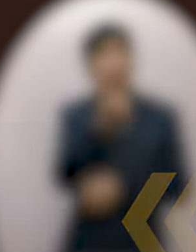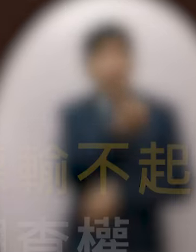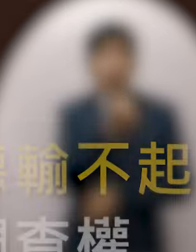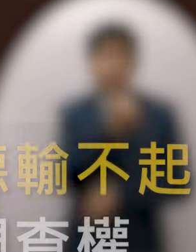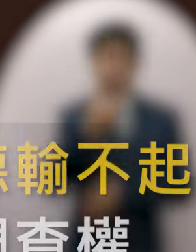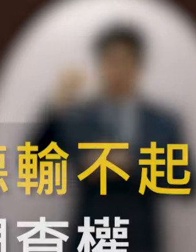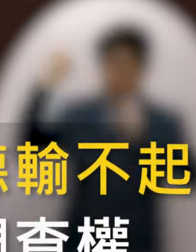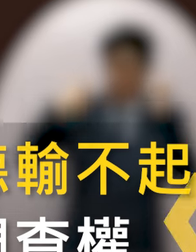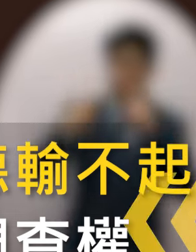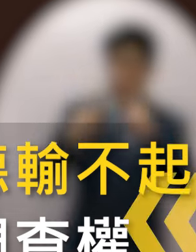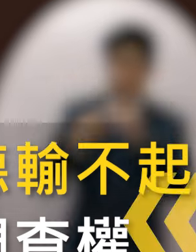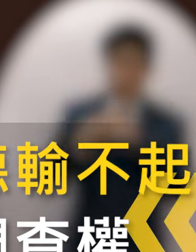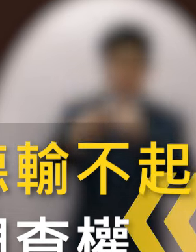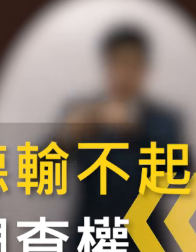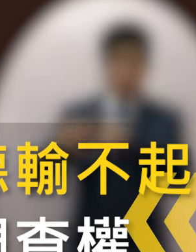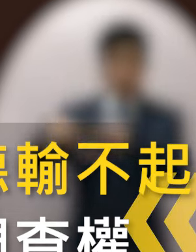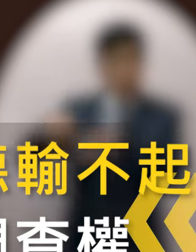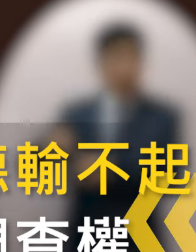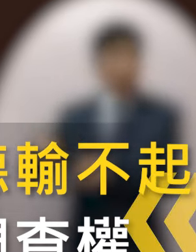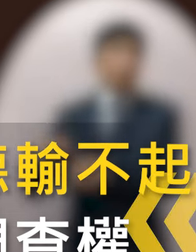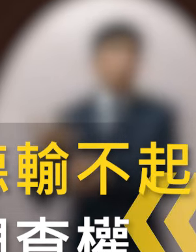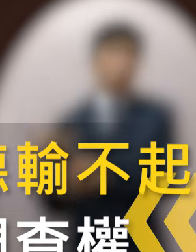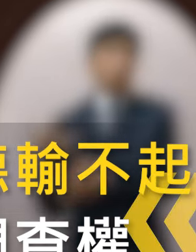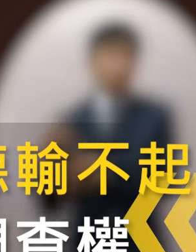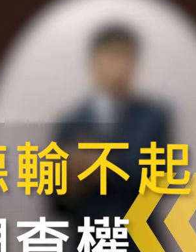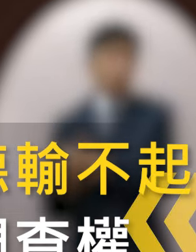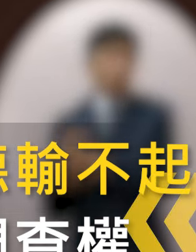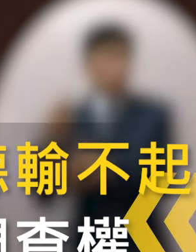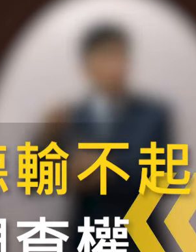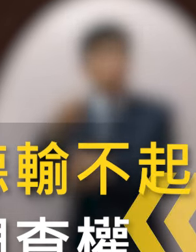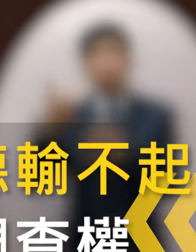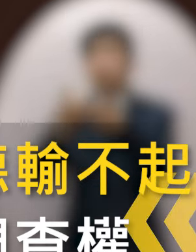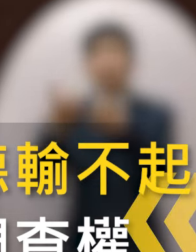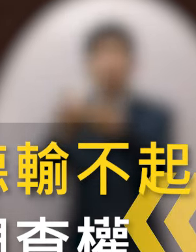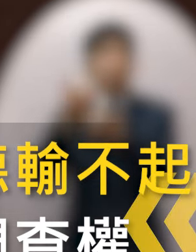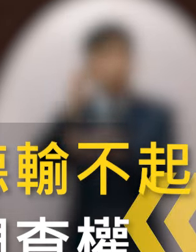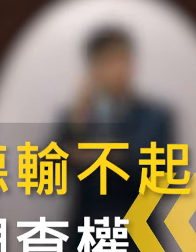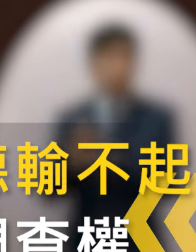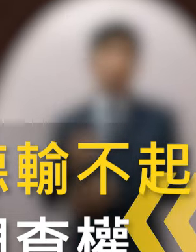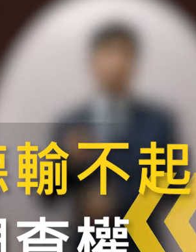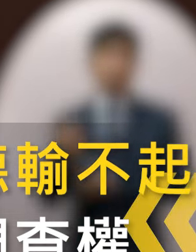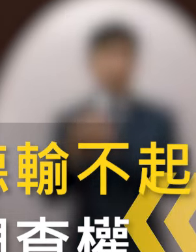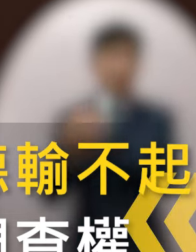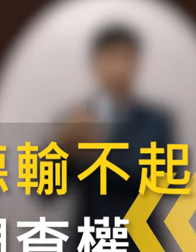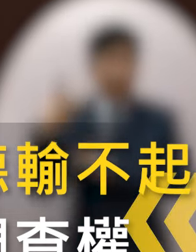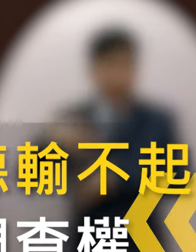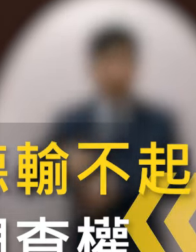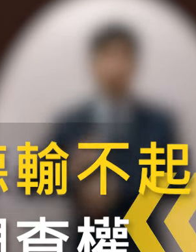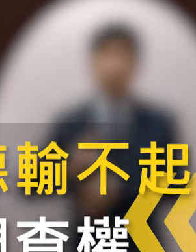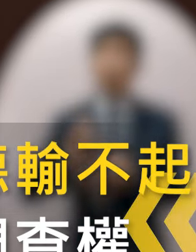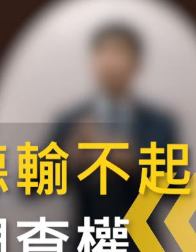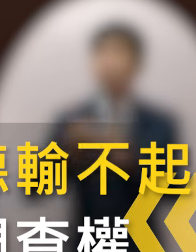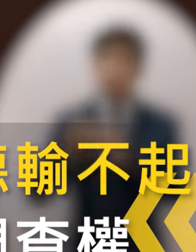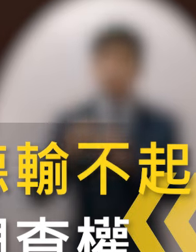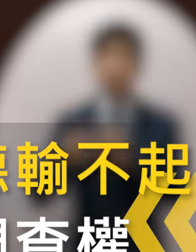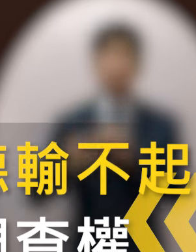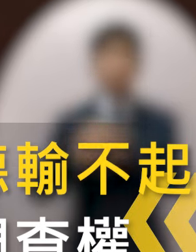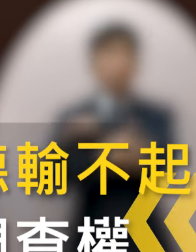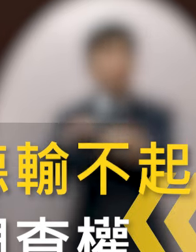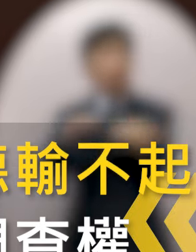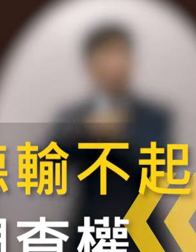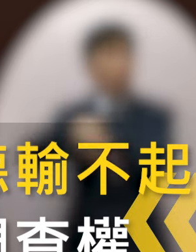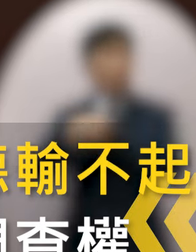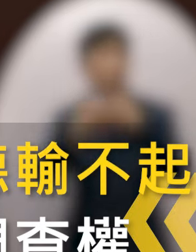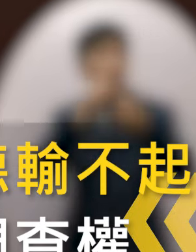室，杯葛议事运作，没收我们议案讨论的权利，甚至抢夺议事人员的议事